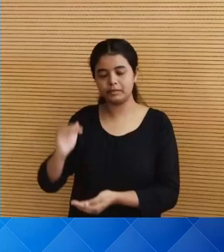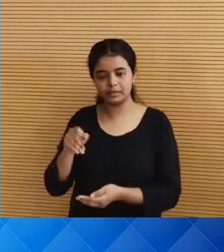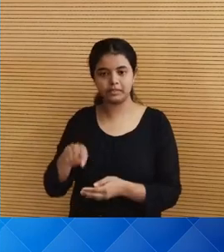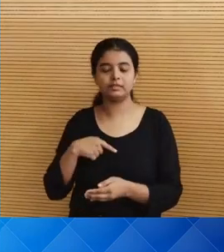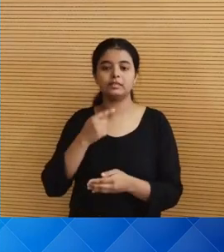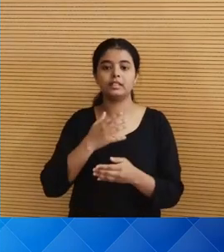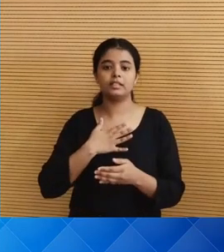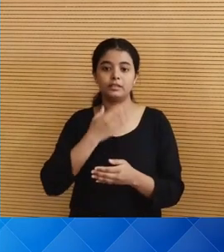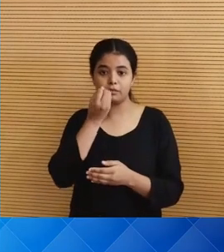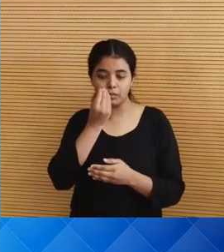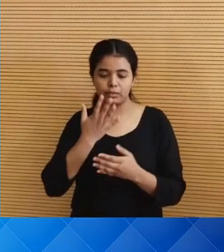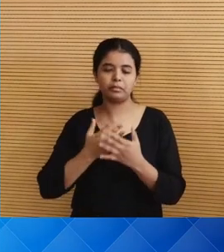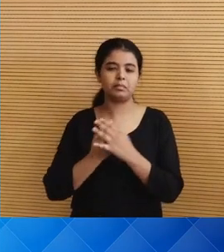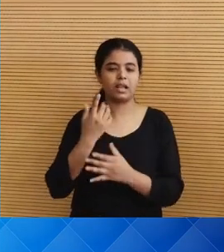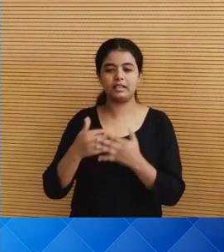है।